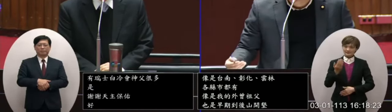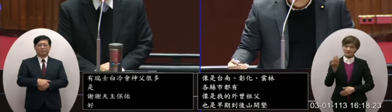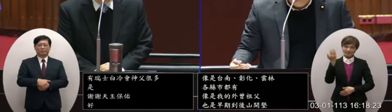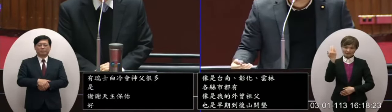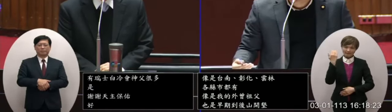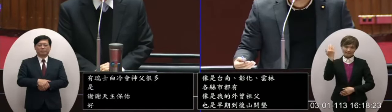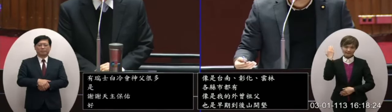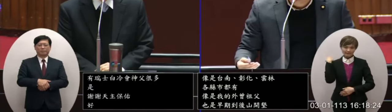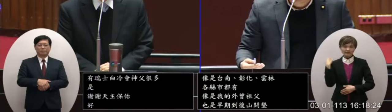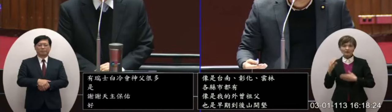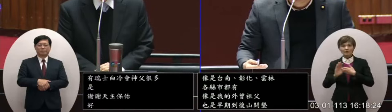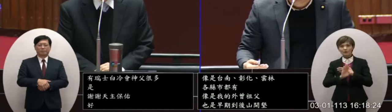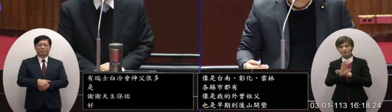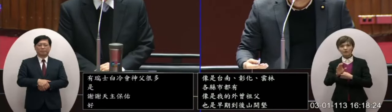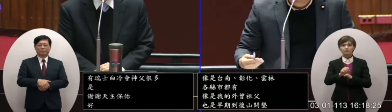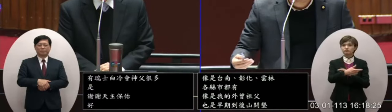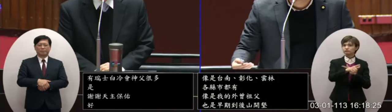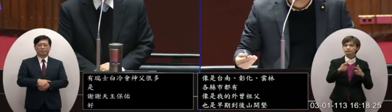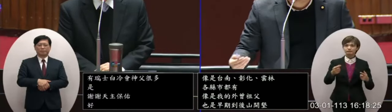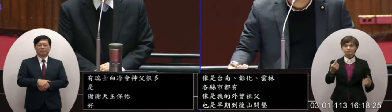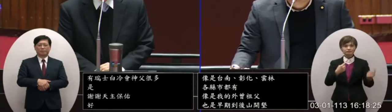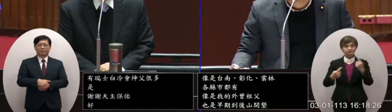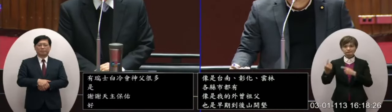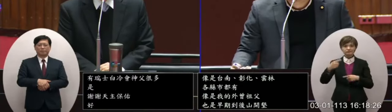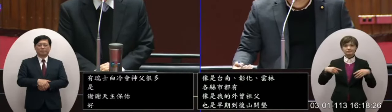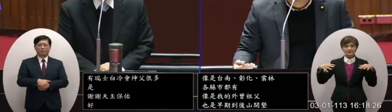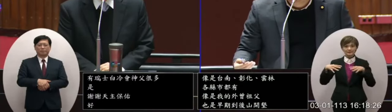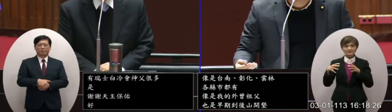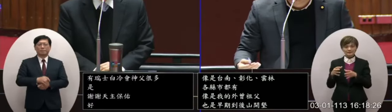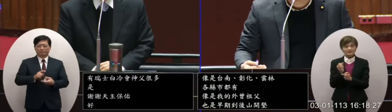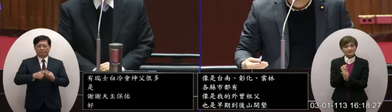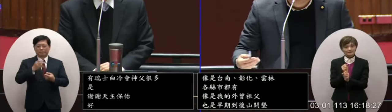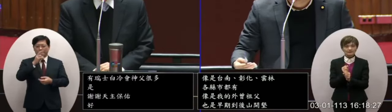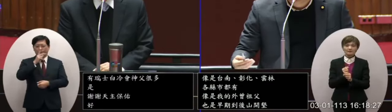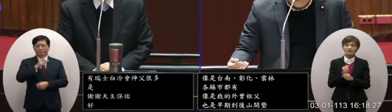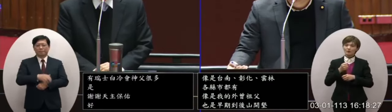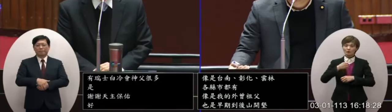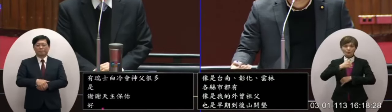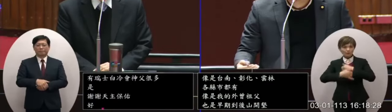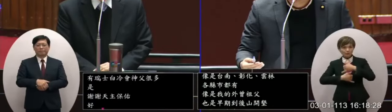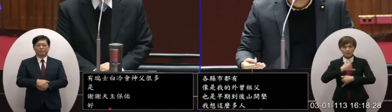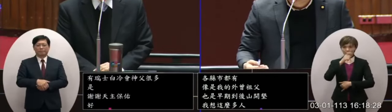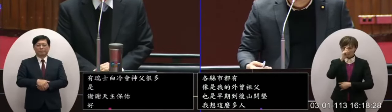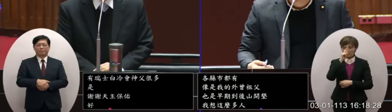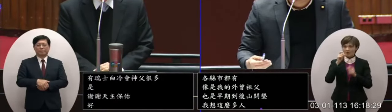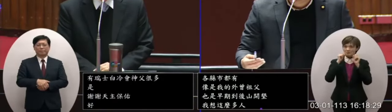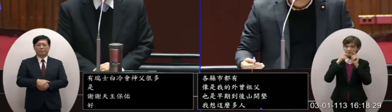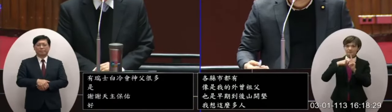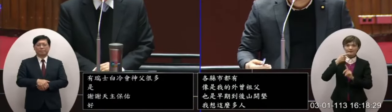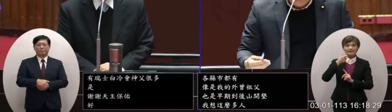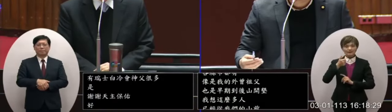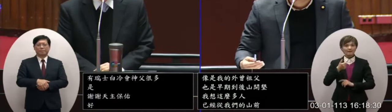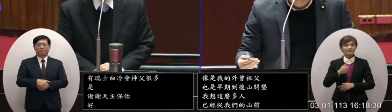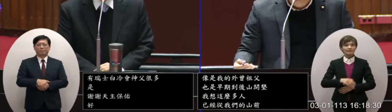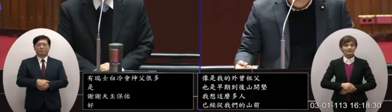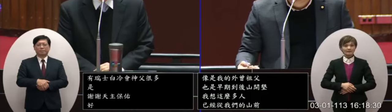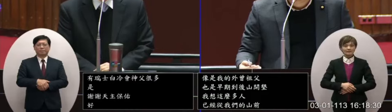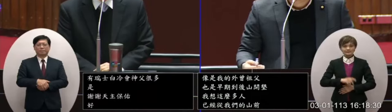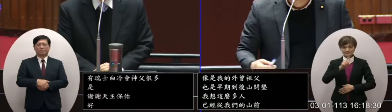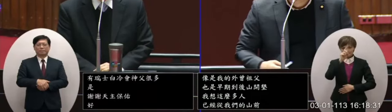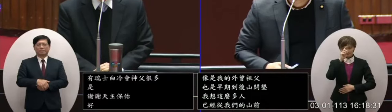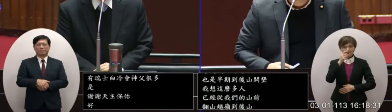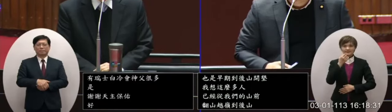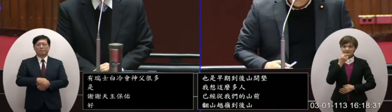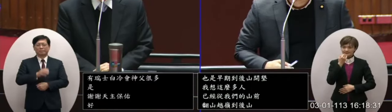来到后山，都是希望会当过较好的生活，让咱的未来过得较好，希望能够在这块土地上找到新的开